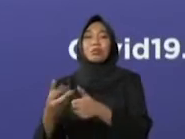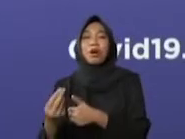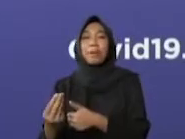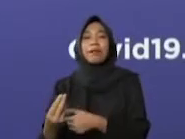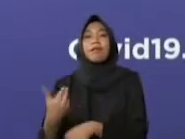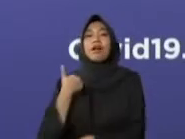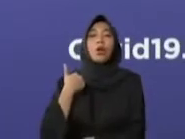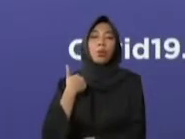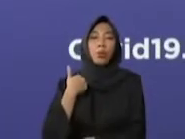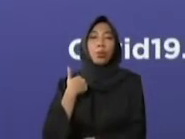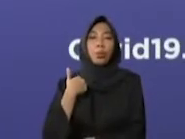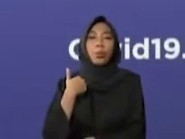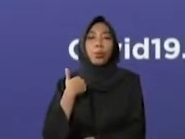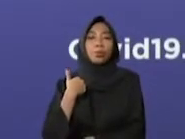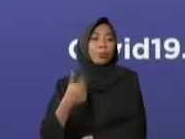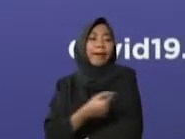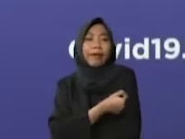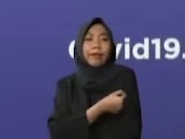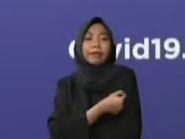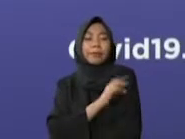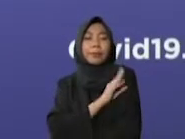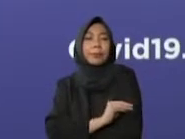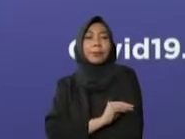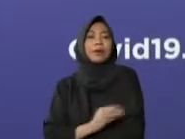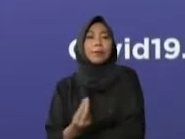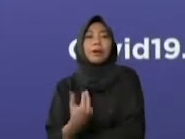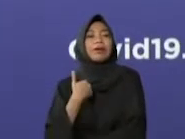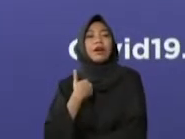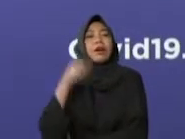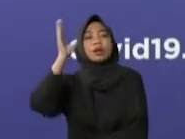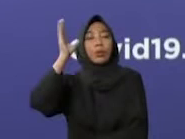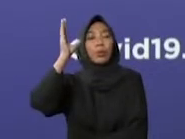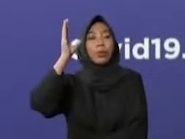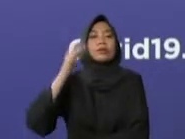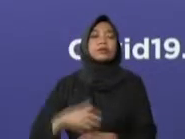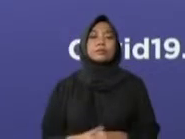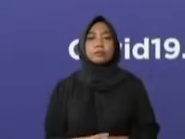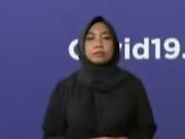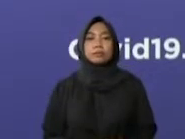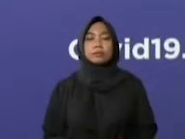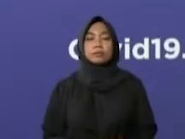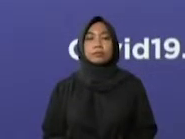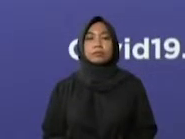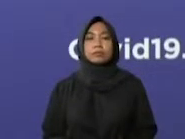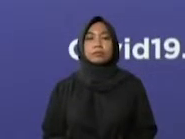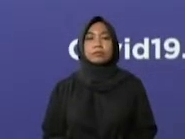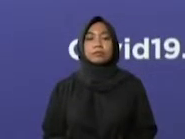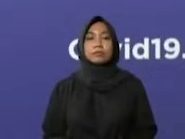bisa ditemukan dan digunakan sebagai standar dunia oleh karena itu saudara sekalian